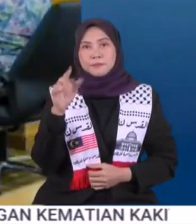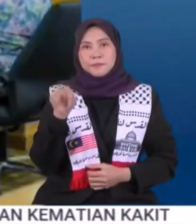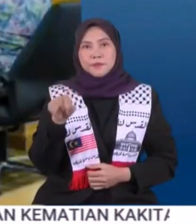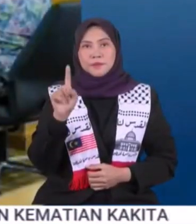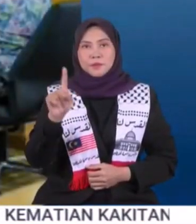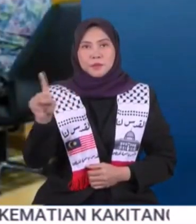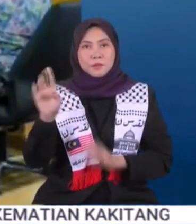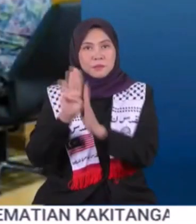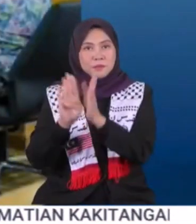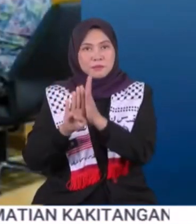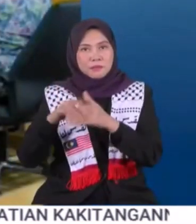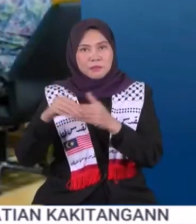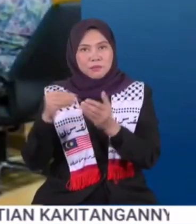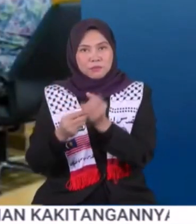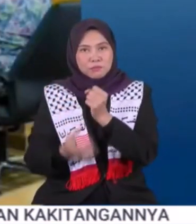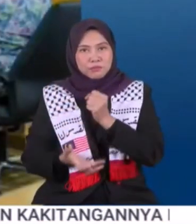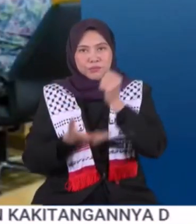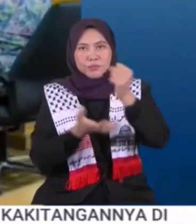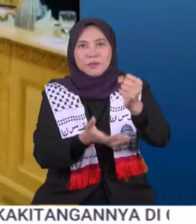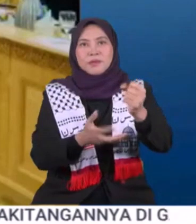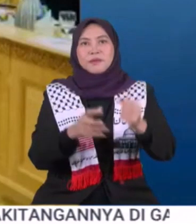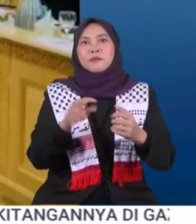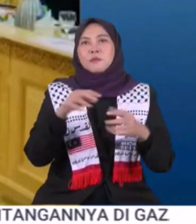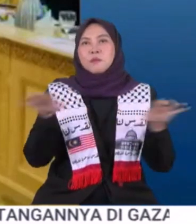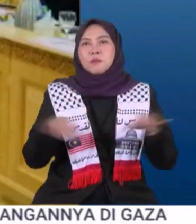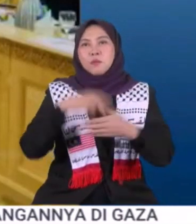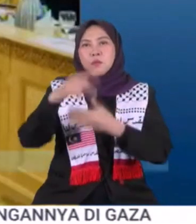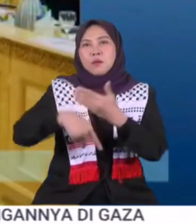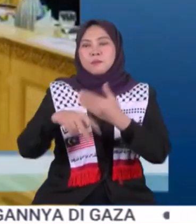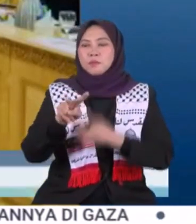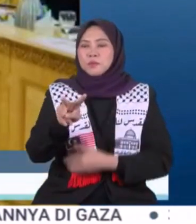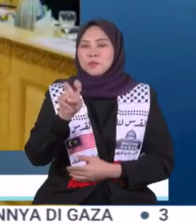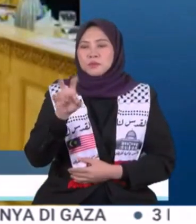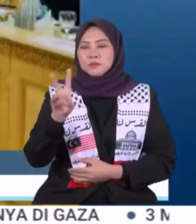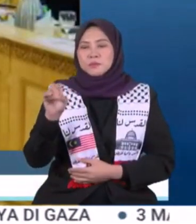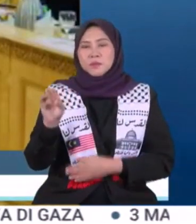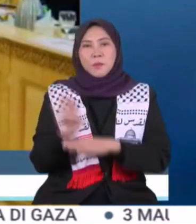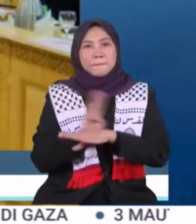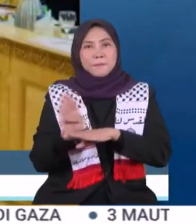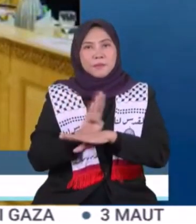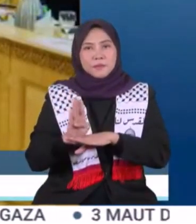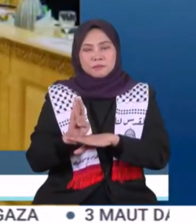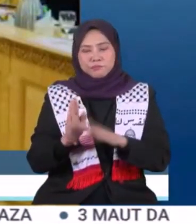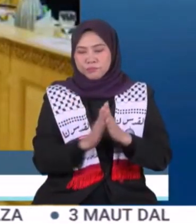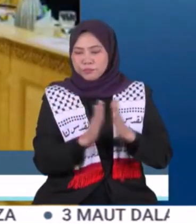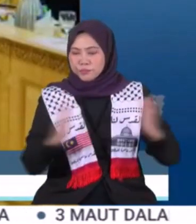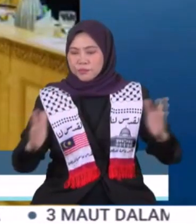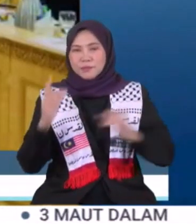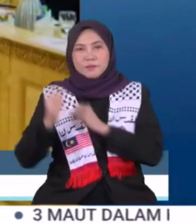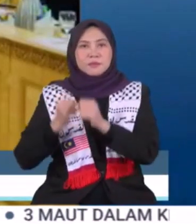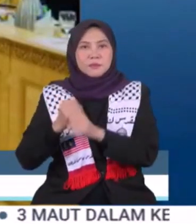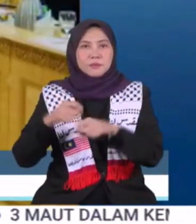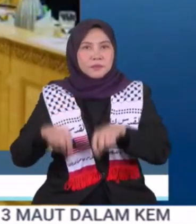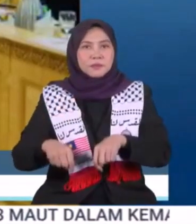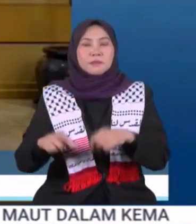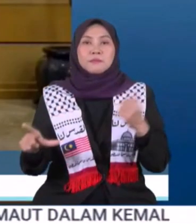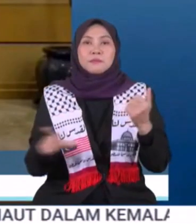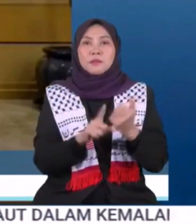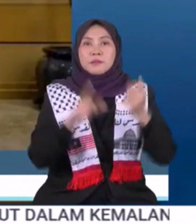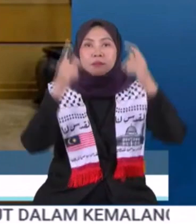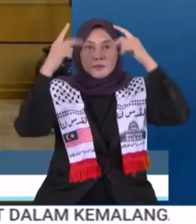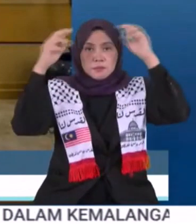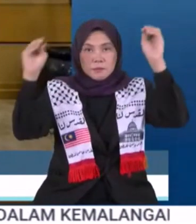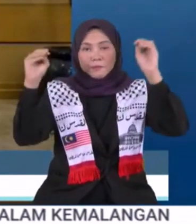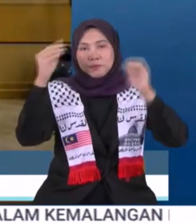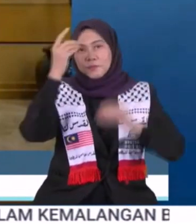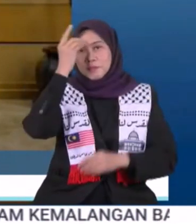15.11 bilion ringgit diperuntukkan bagi melaksanakan 270 program keusahawanan sepanjang tahun ini. Timbalan Perdana Menteri Datuk Seri Dr. Ahmad